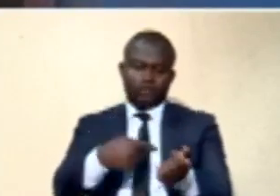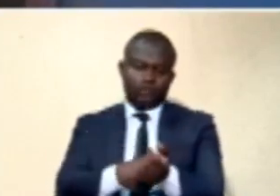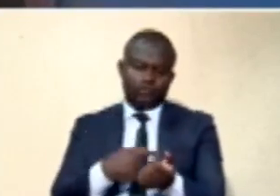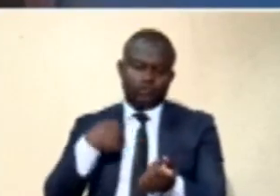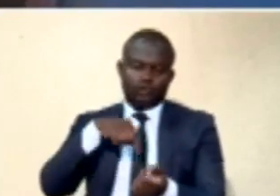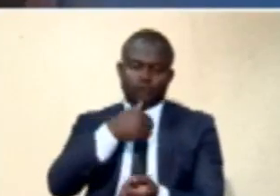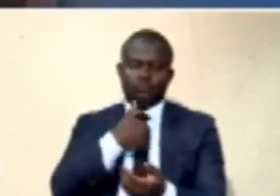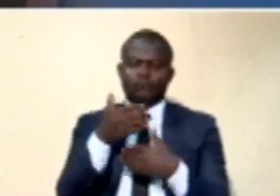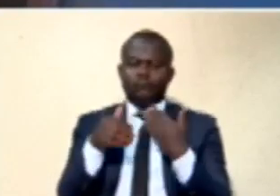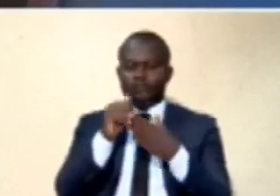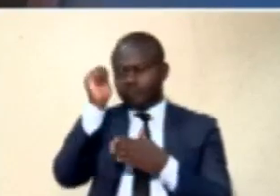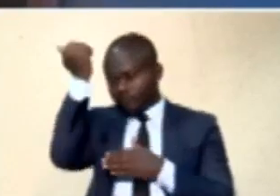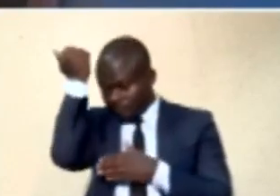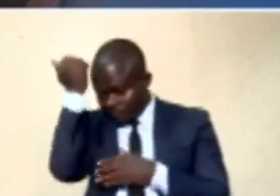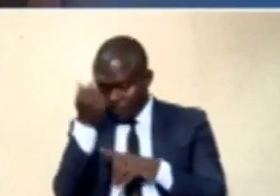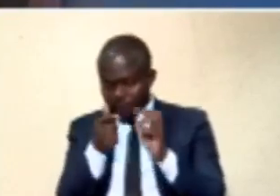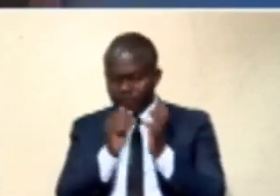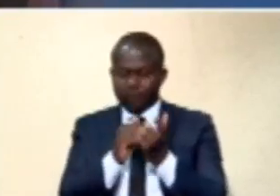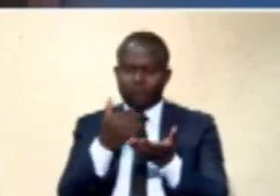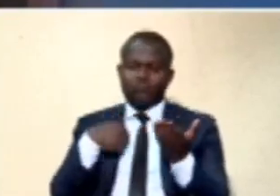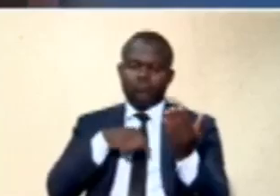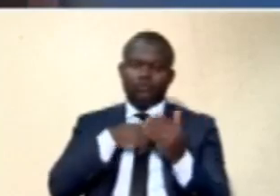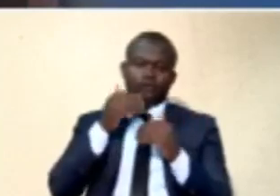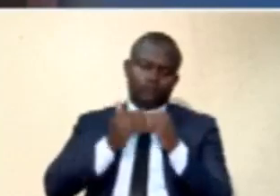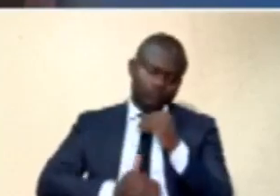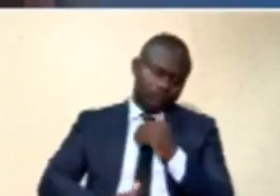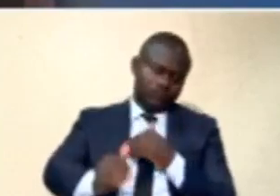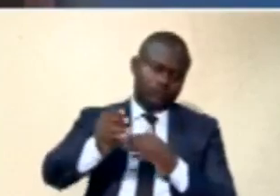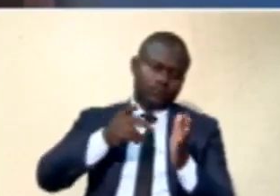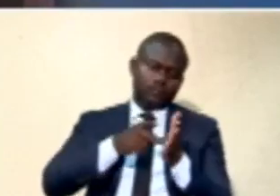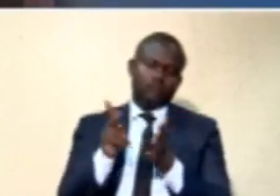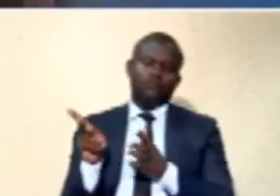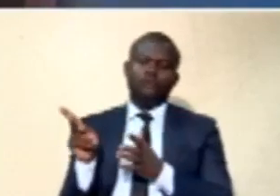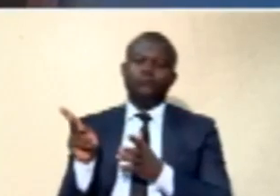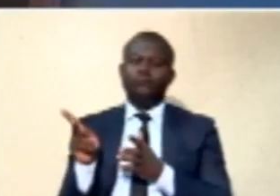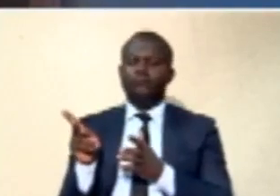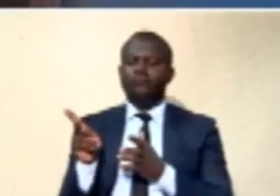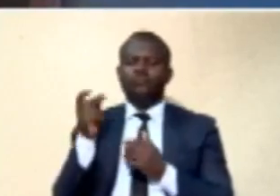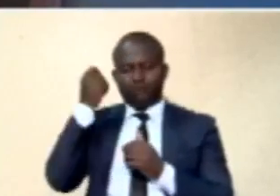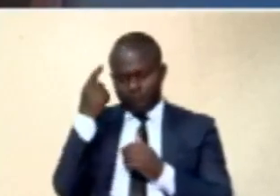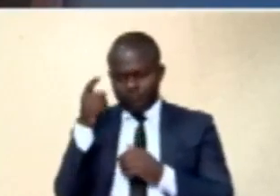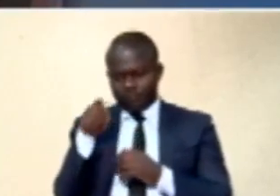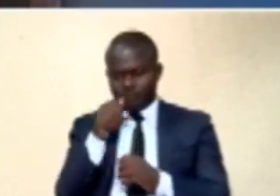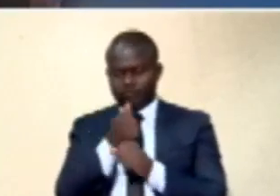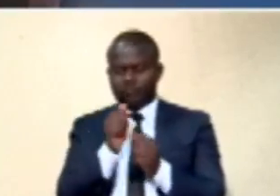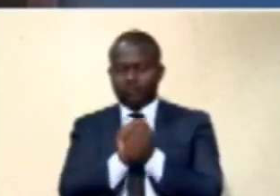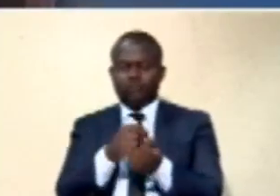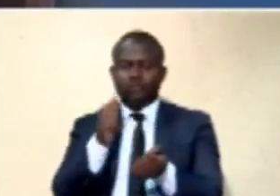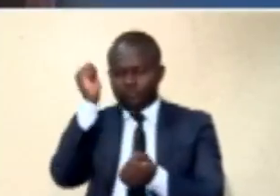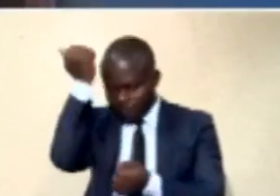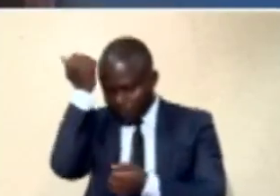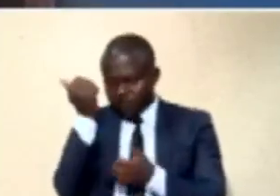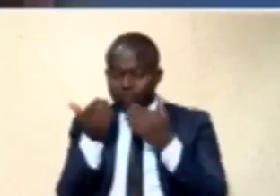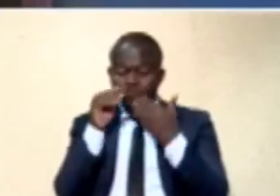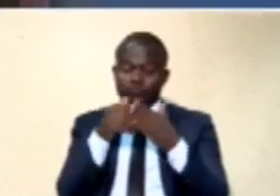dufite ubwishingizi kandi twarabwiguriye nyine. Bari bakwiye gukorana na mituweli, nibura